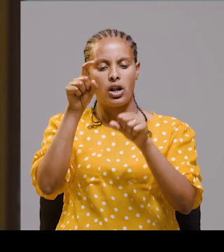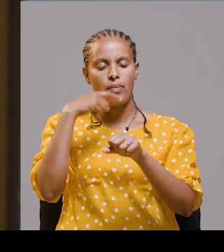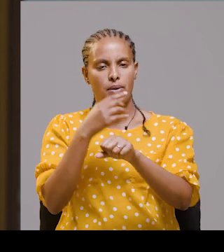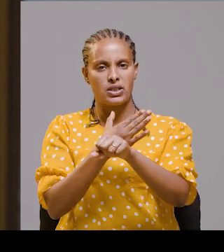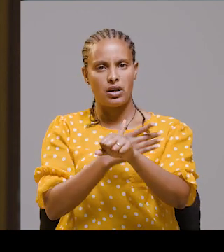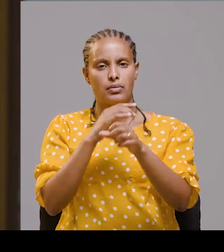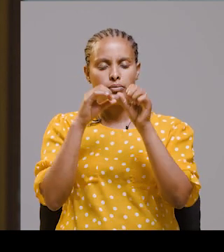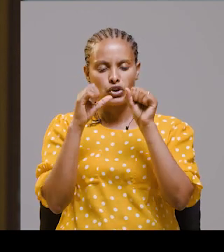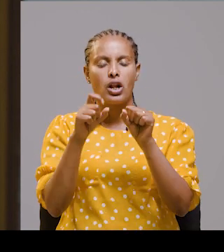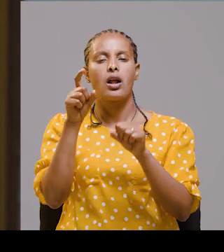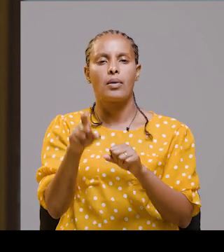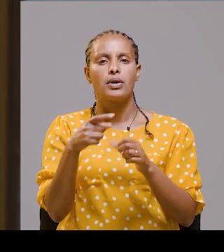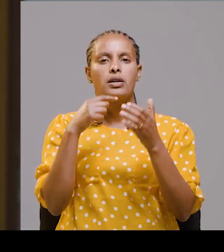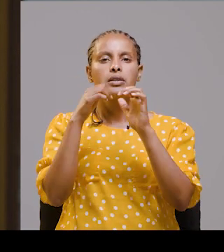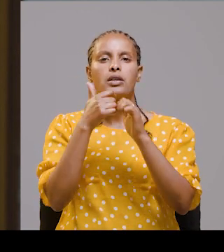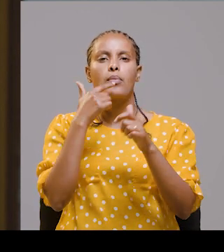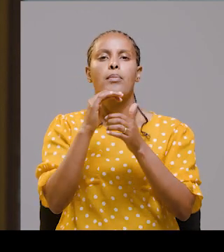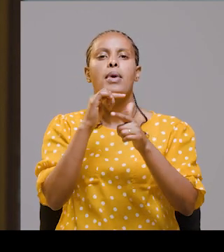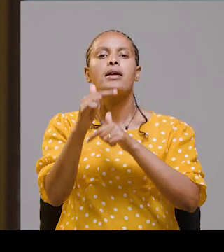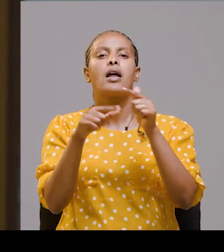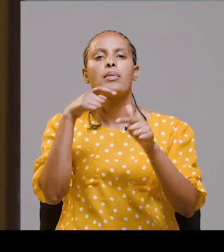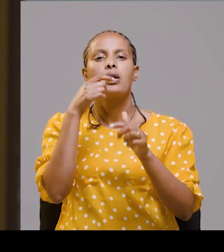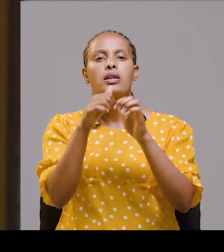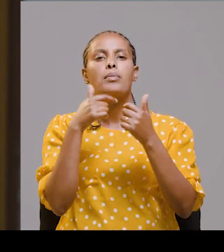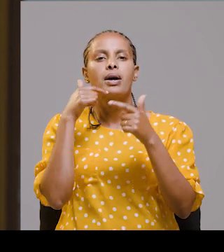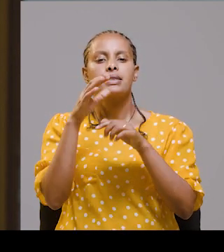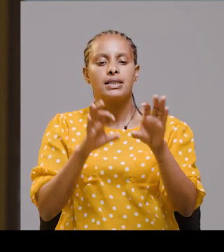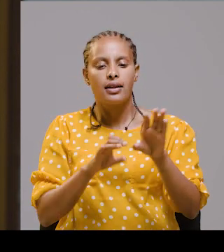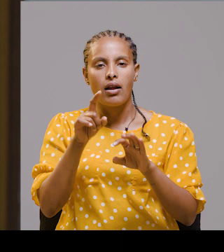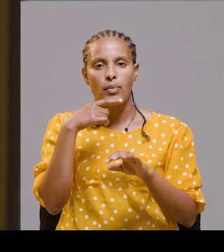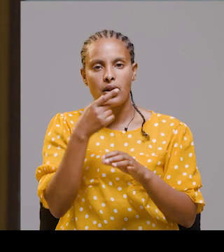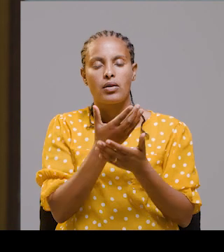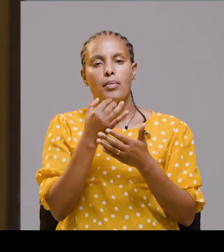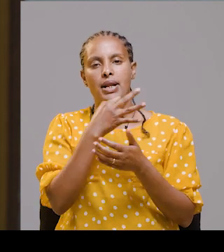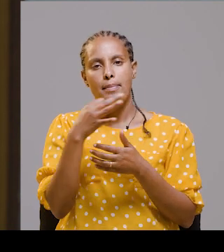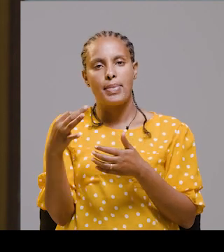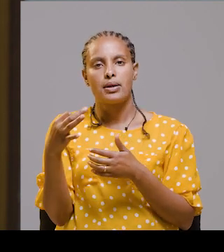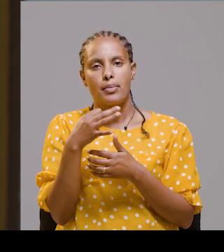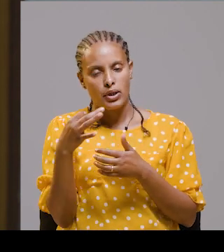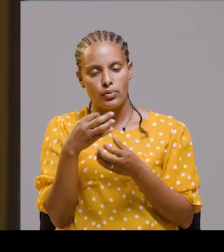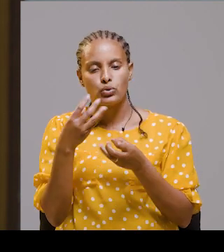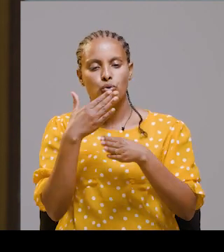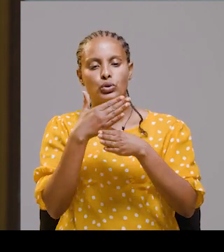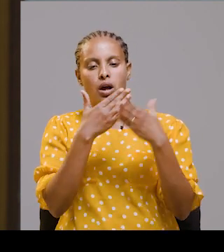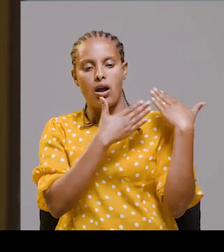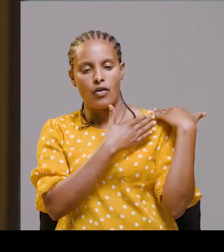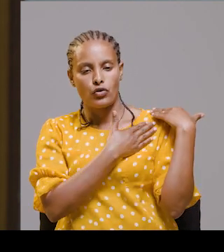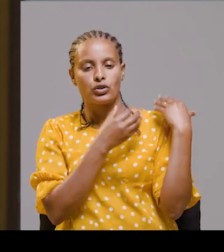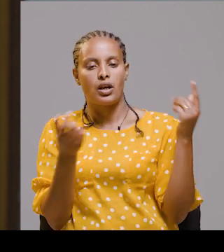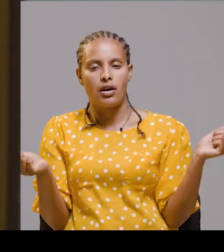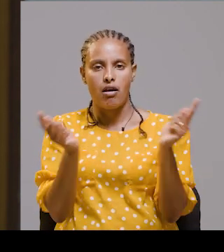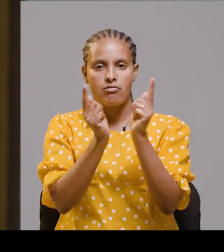ስለዚህ እነዚህ ኤፈርቶች እንዴት ነው መሄድ ያለባቸው፣ እንዴት ነው ማስኬድ ያለብን የሚለውን ነገር ማለት ነው ብዙ ስቴክሆልደሮች